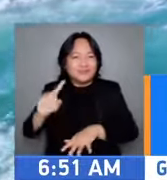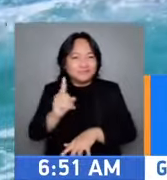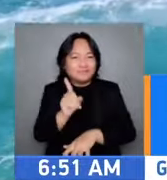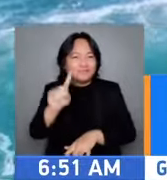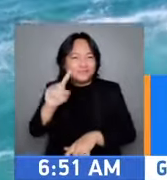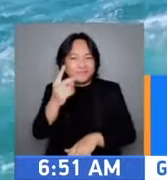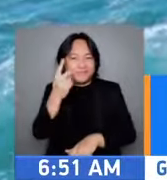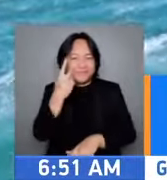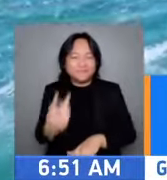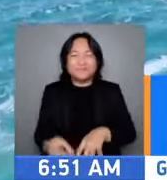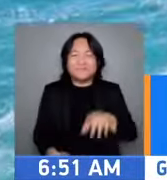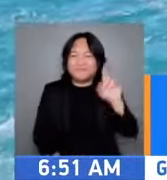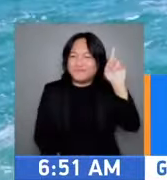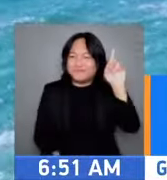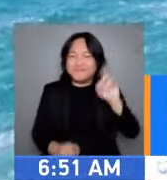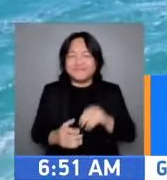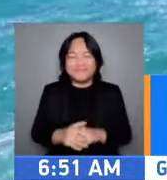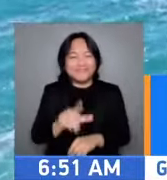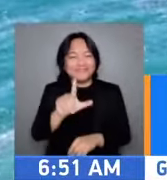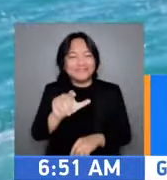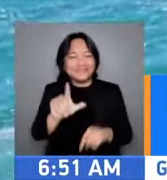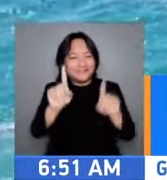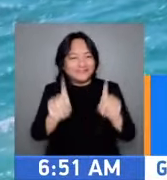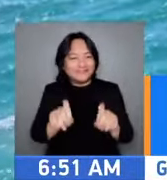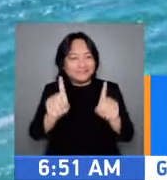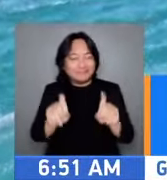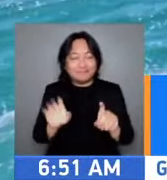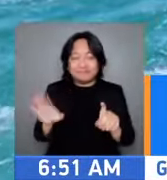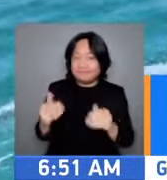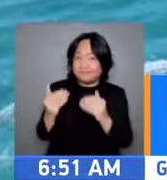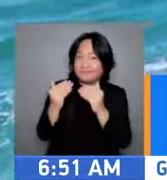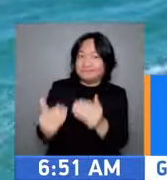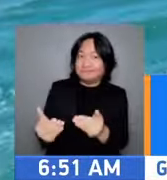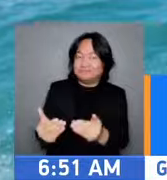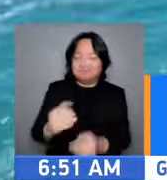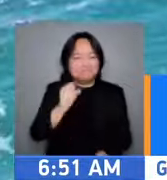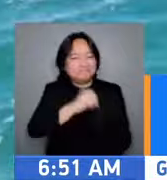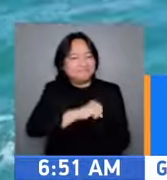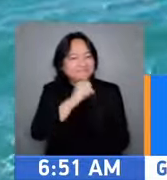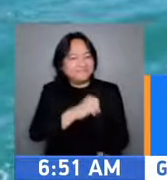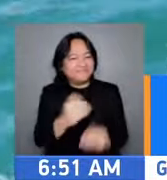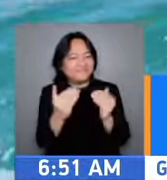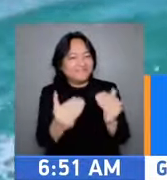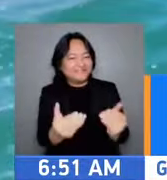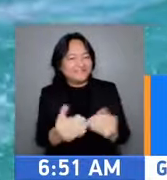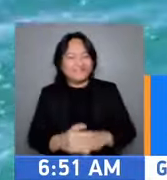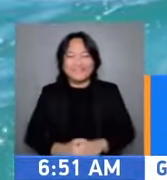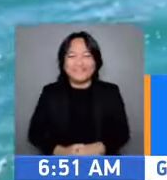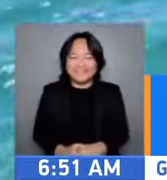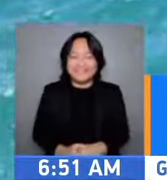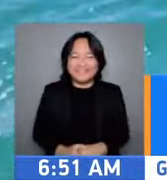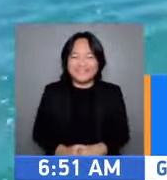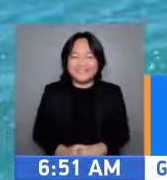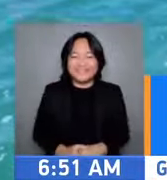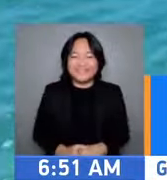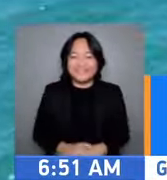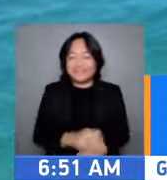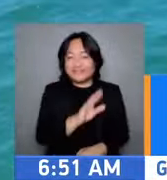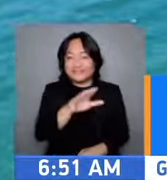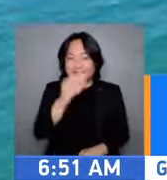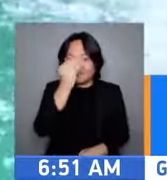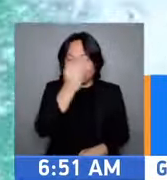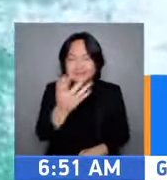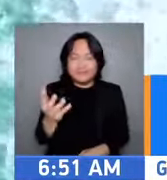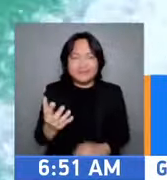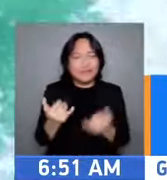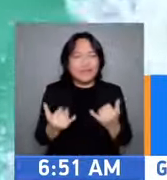itatry natin yan. Uh-huh. G ka na bang lumipad sa tubig mamaya? Ay, lako ako. Pati na lang mo, Jensel. G na G na ako. Ano pa, mga kapuso? Siyempre, sino pa ba abangan yan? Sa inyo